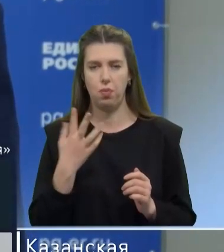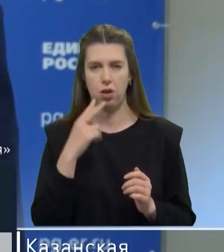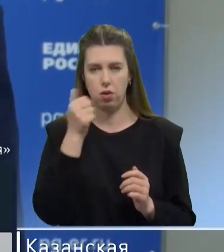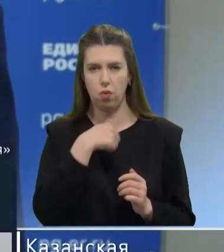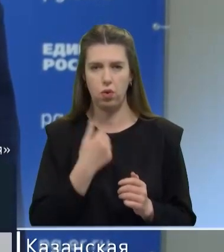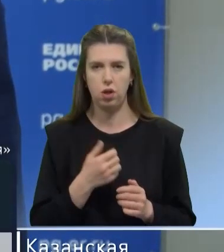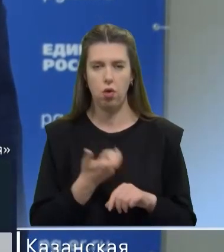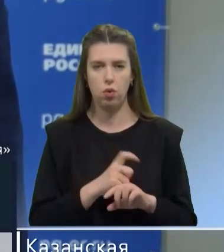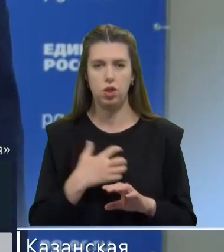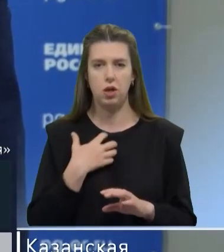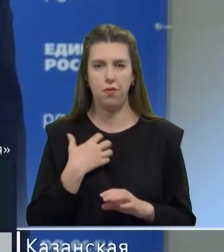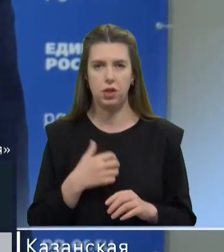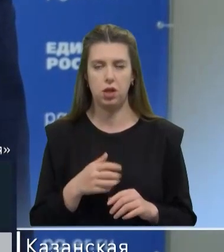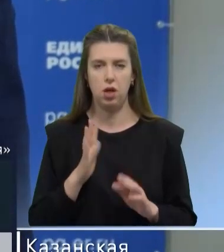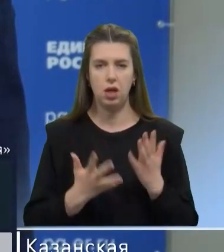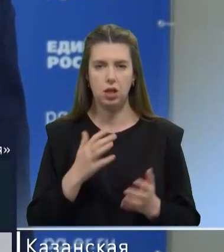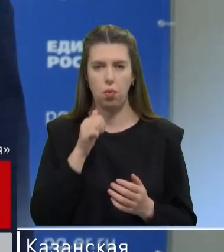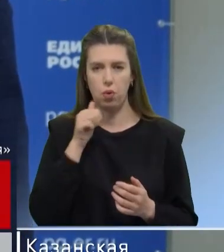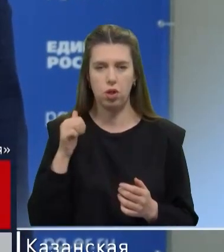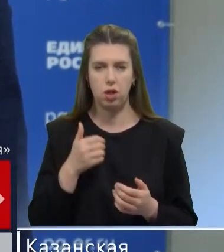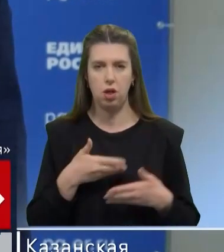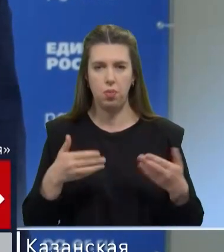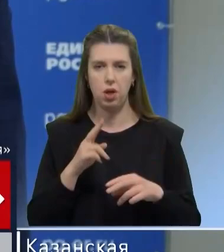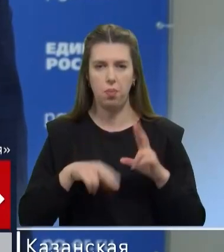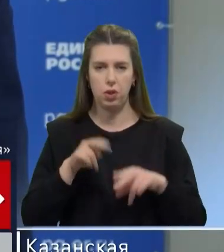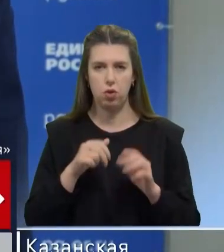очень значительные. Если в прошлом году мы построили